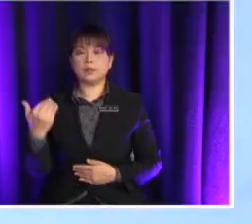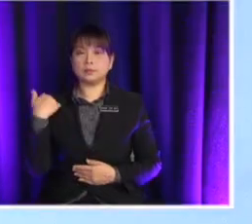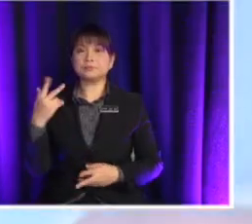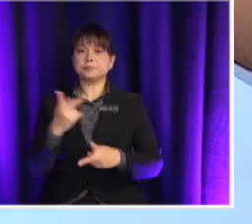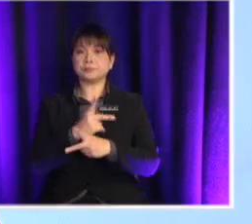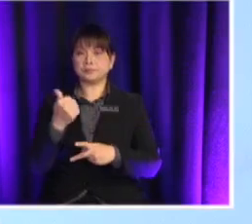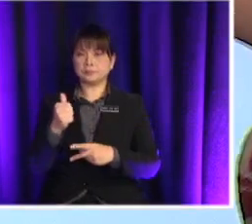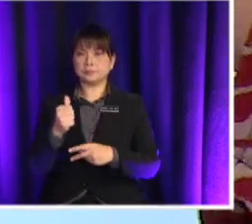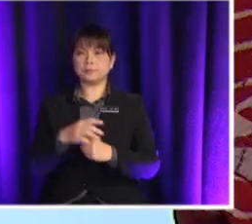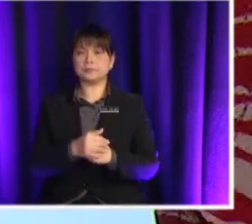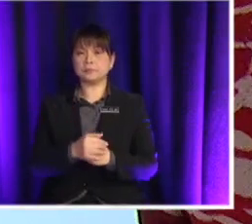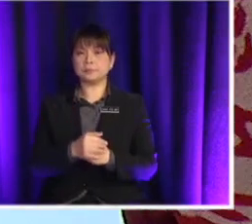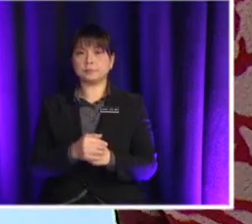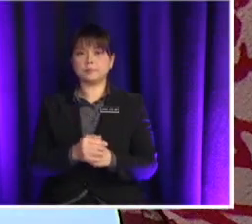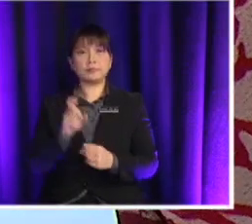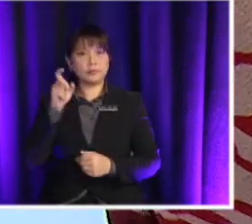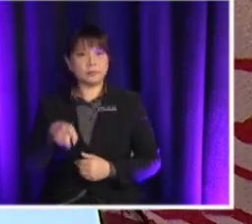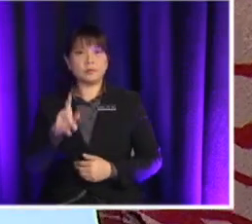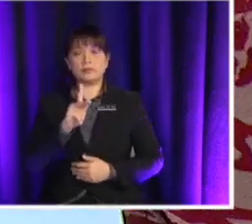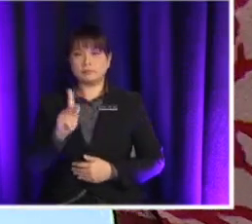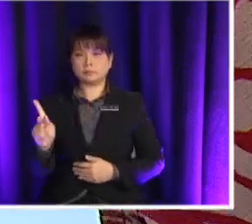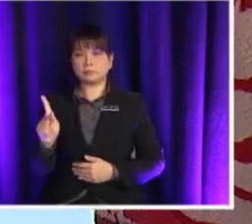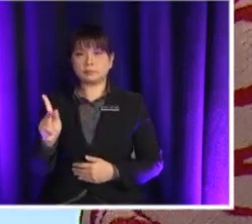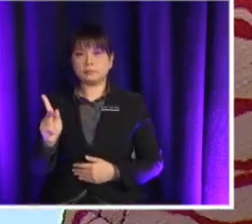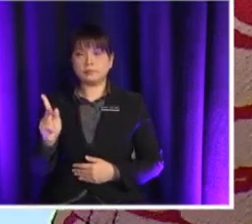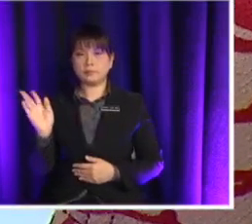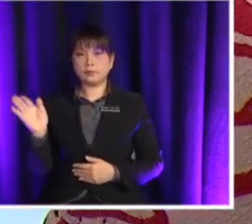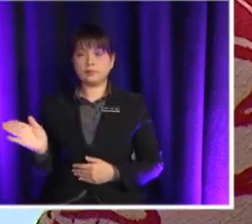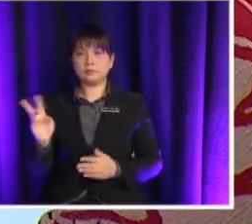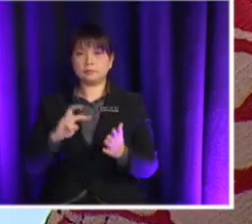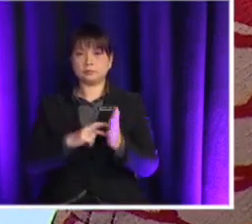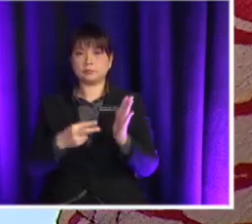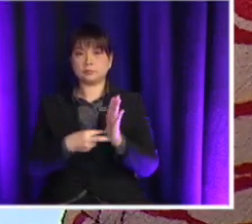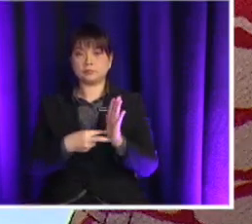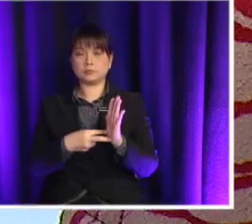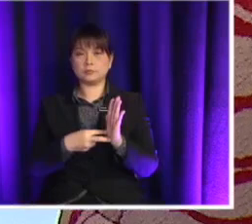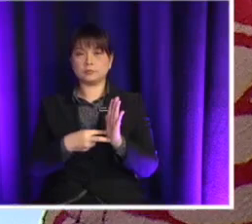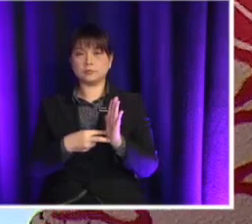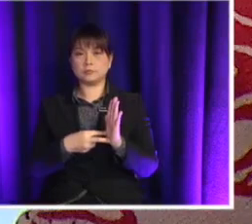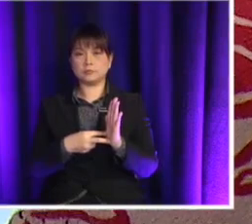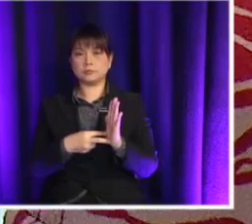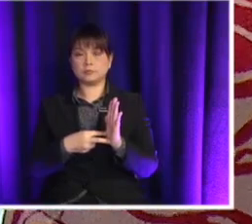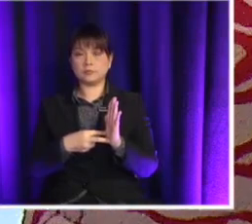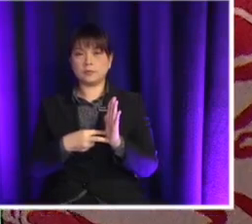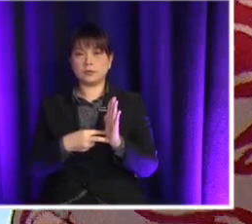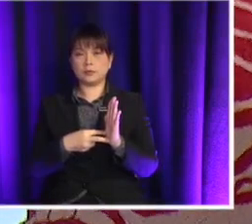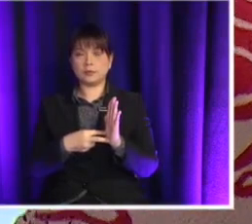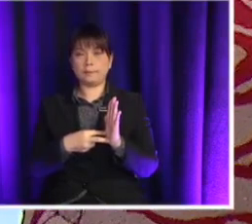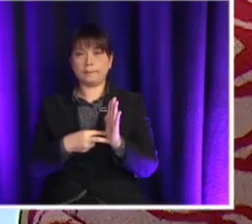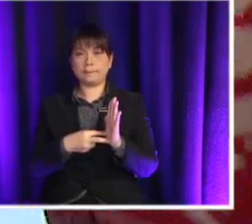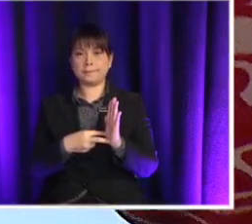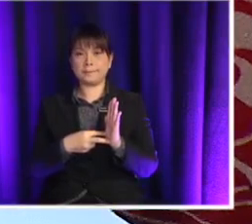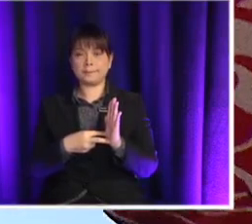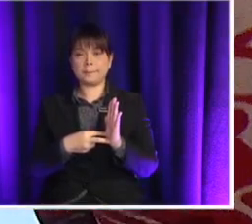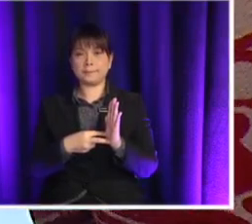pelarasan sifar dulu. Pastikan kita buat pelarasan sifar, kita pastikan maksudnya untuk pelarasan sifar rintangan ni pastikan